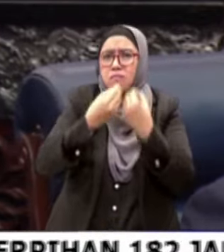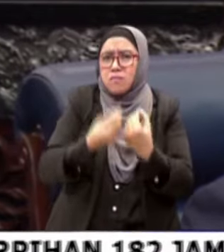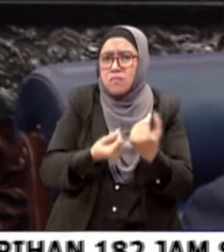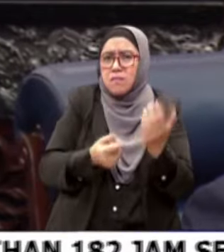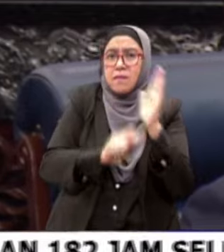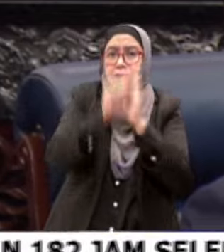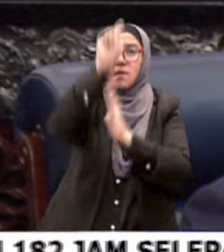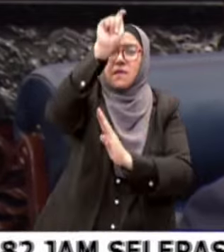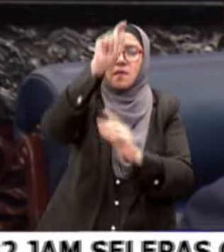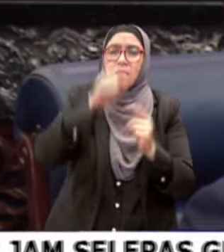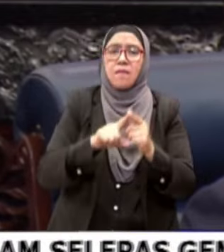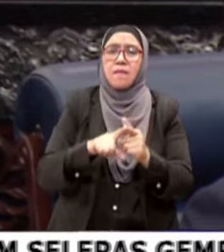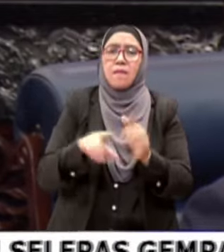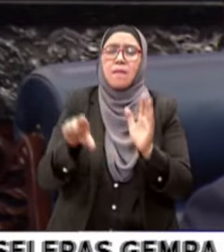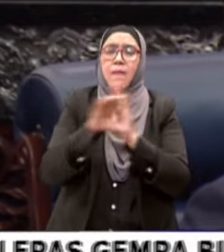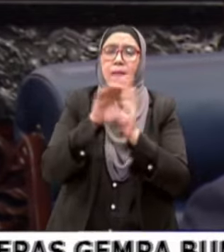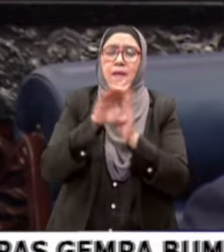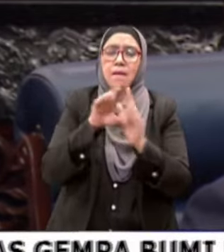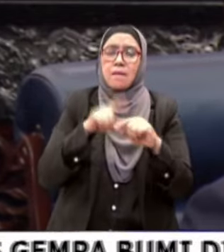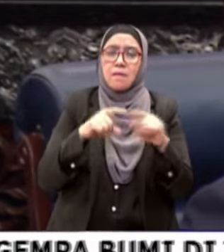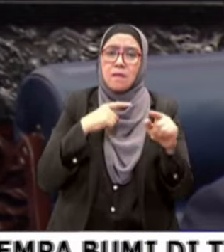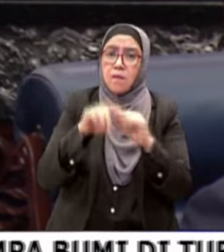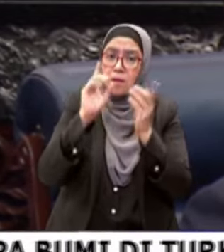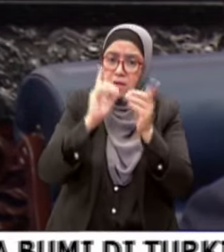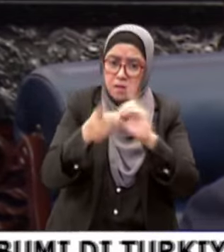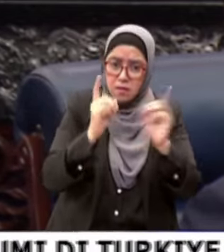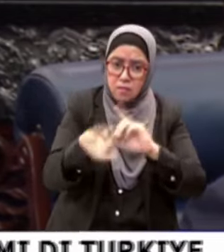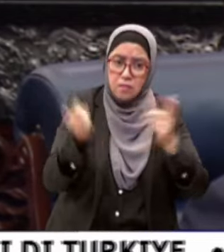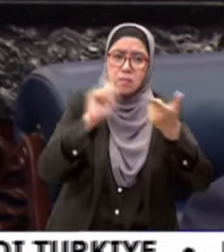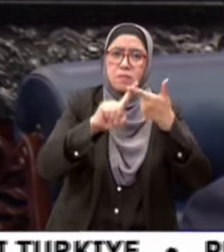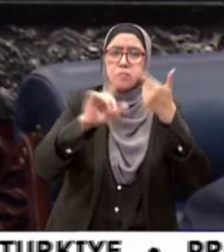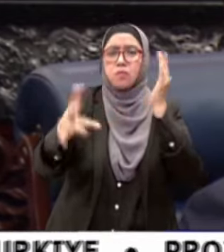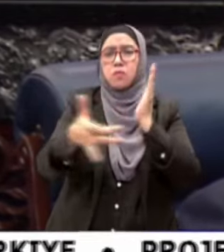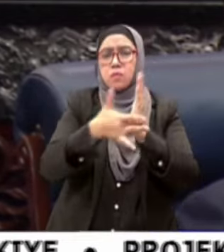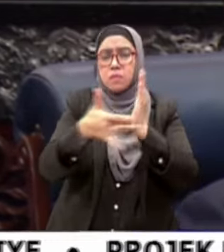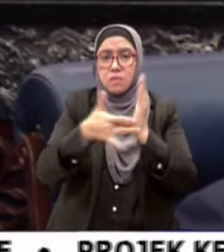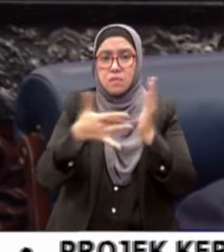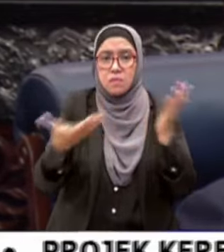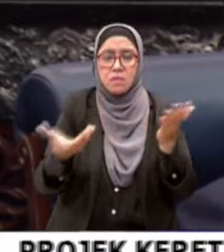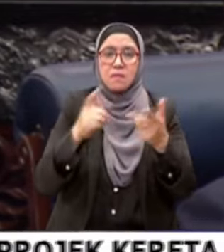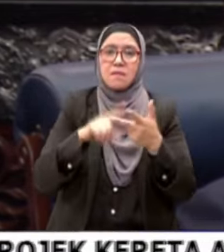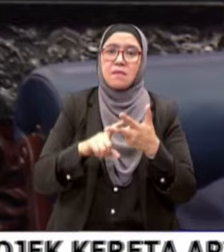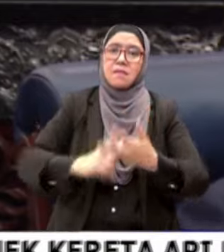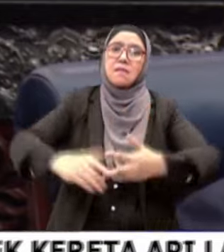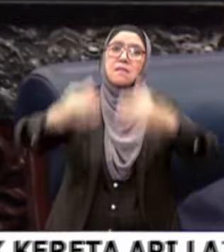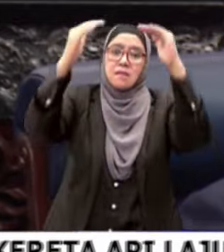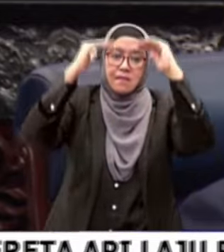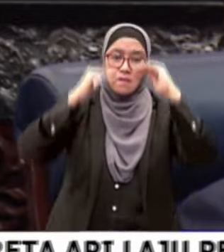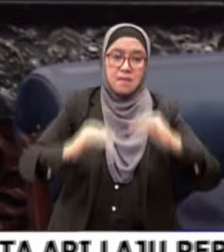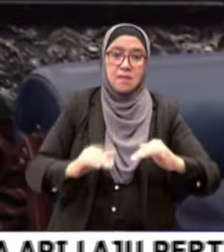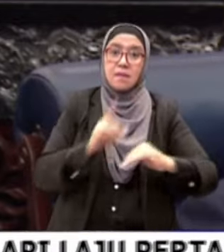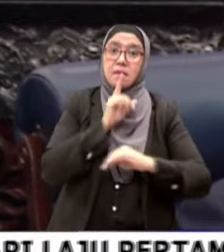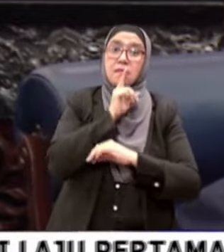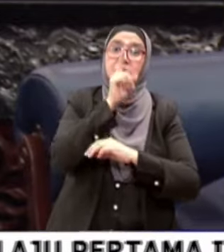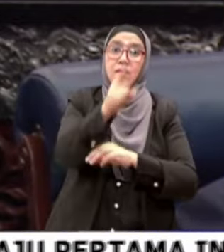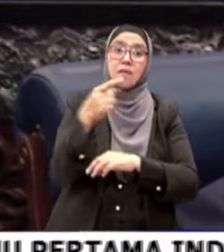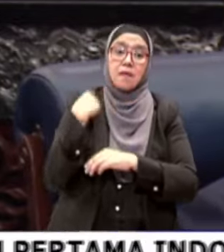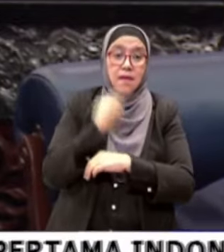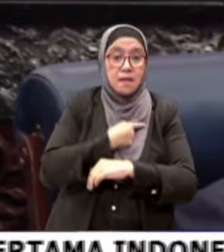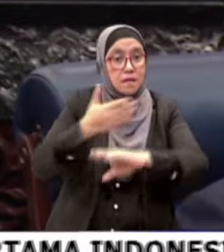boleh barui digital dan juga teknologi dan yang ke seterusnya ialah memastikan kita